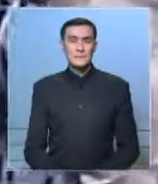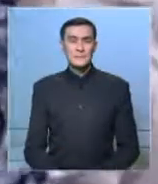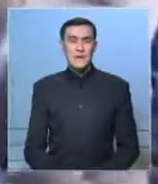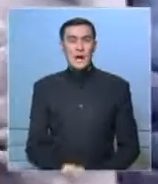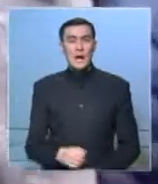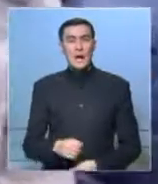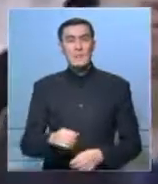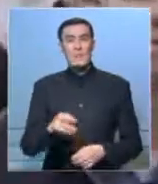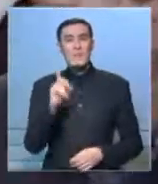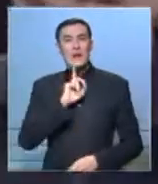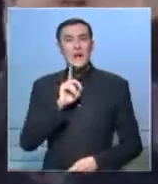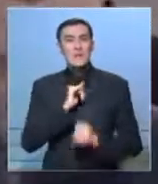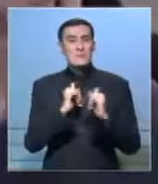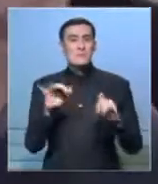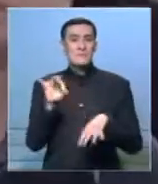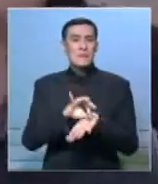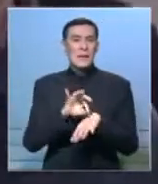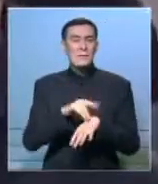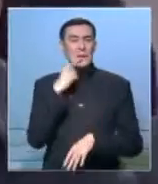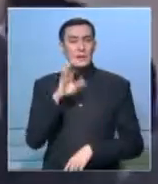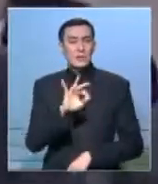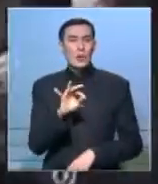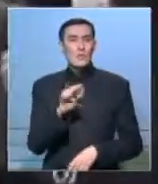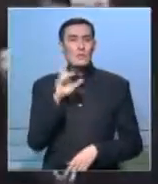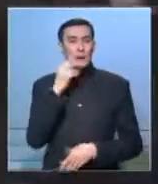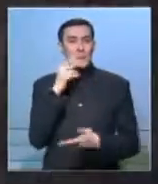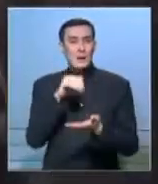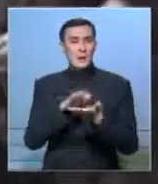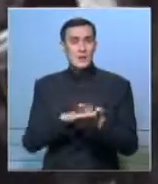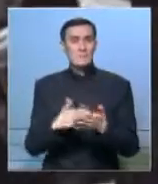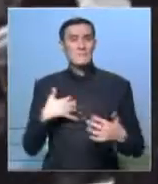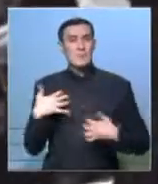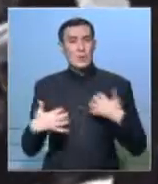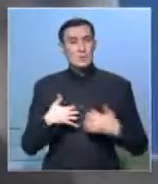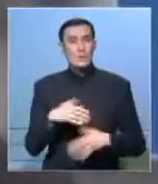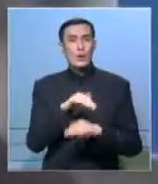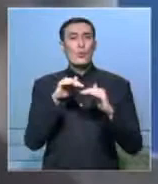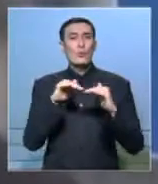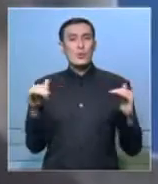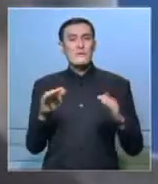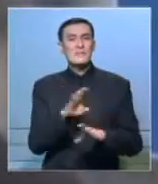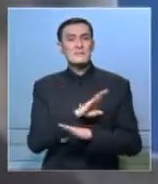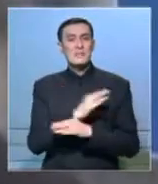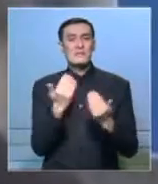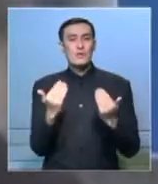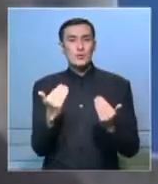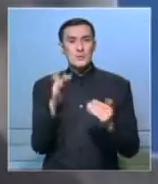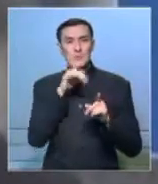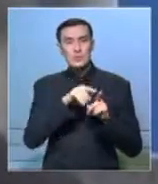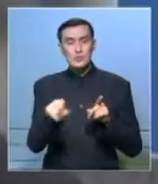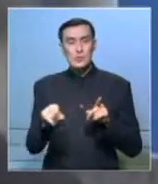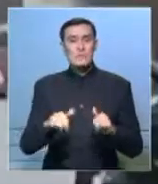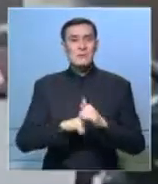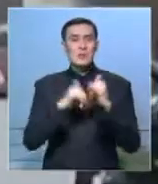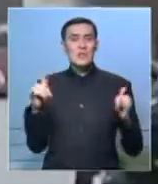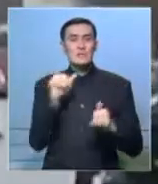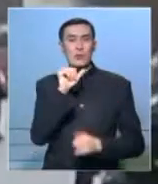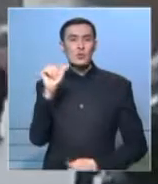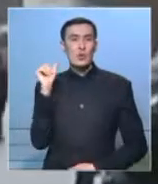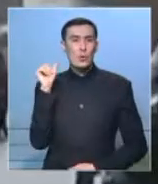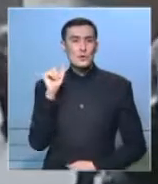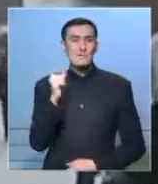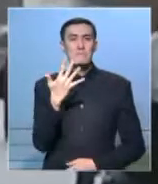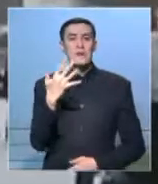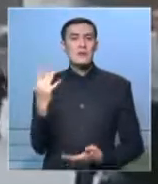Об эпидемии никто не говорит, но данные статистики тревожны. Уровень смертности в нынешнем сезоне превышает прошлогодний